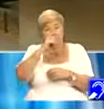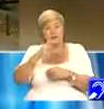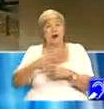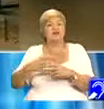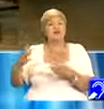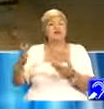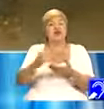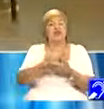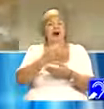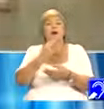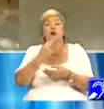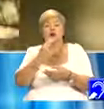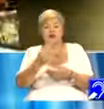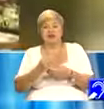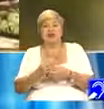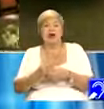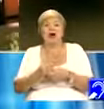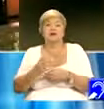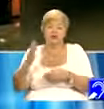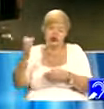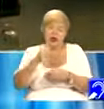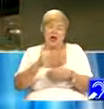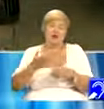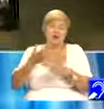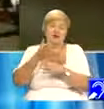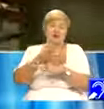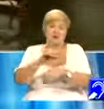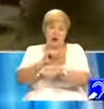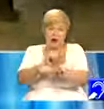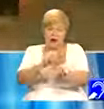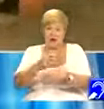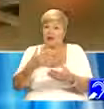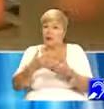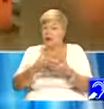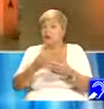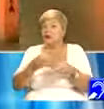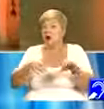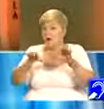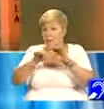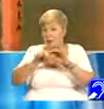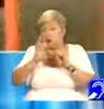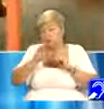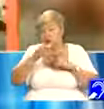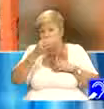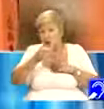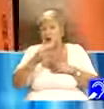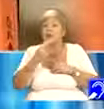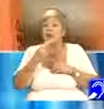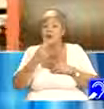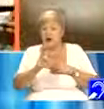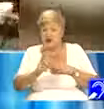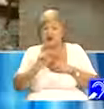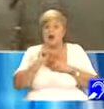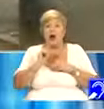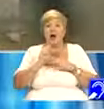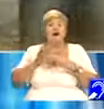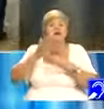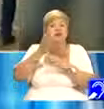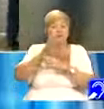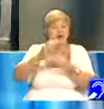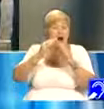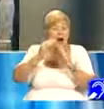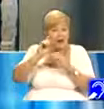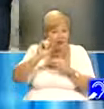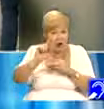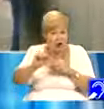de către polițiștii de la urmări, pentru că, după din ceea ce am aflat noi, procedura, așa spune, polițiștii vor merge la ei și